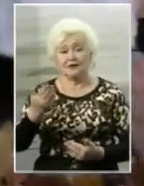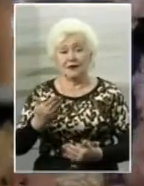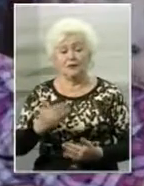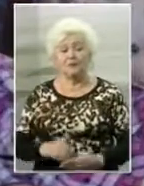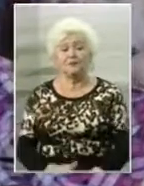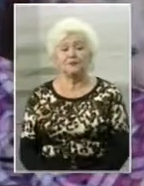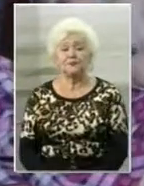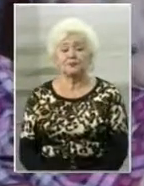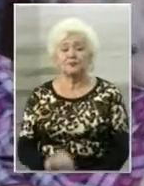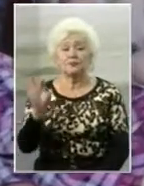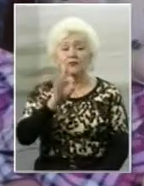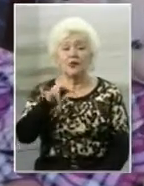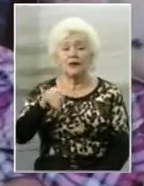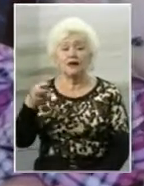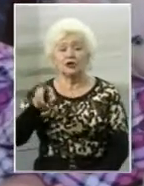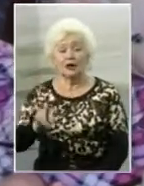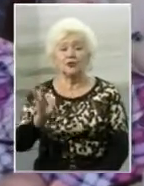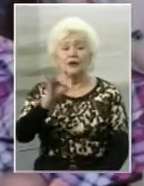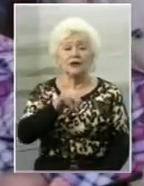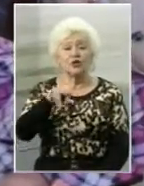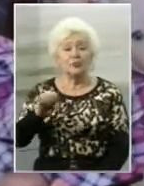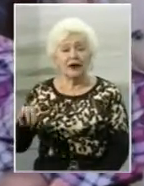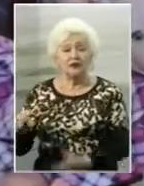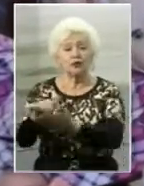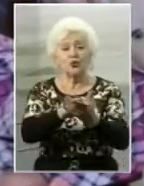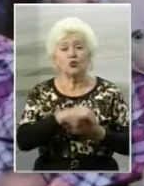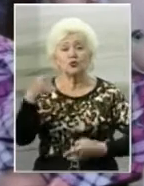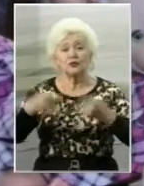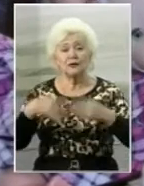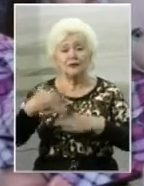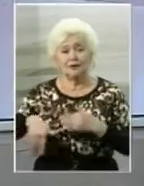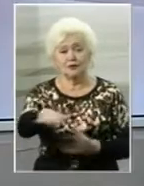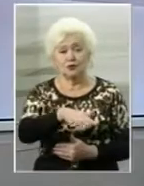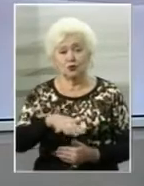подружки. Ольга Ляшенка, Ігор Печенко, Суспільне, Херсон.